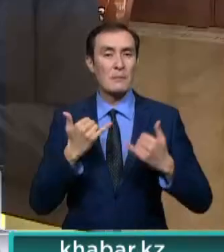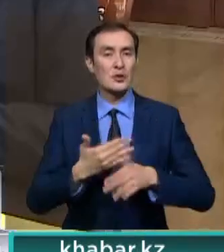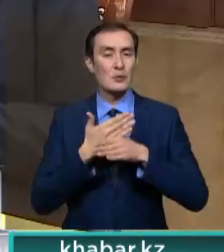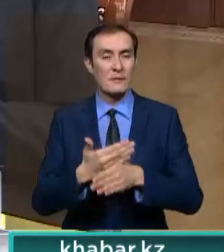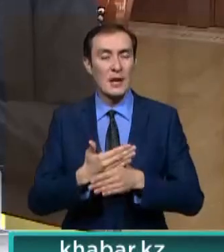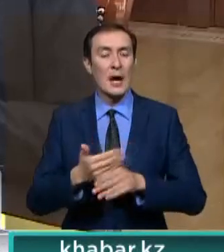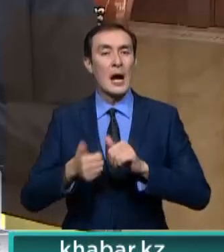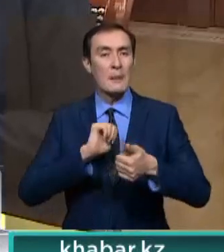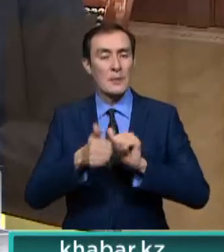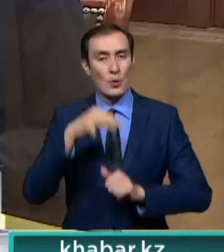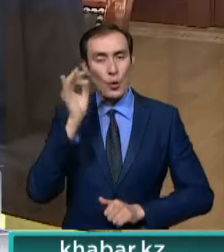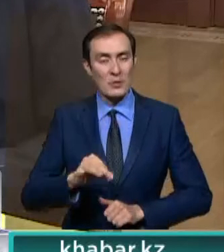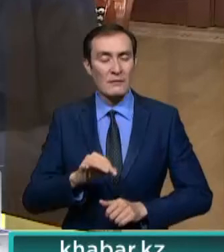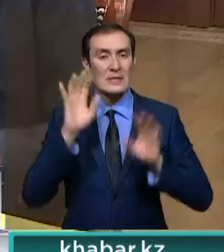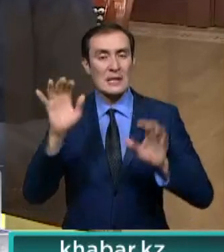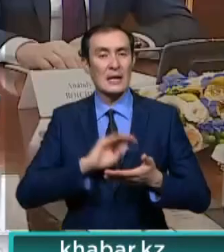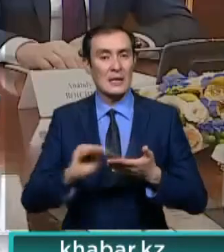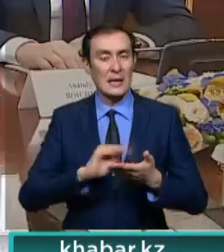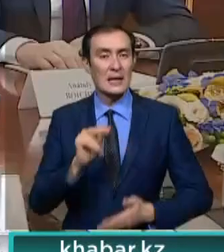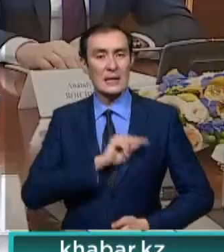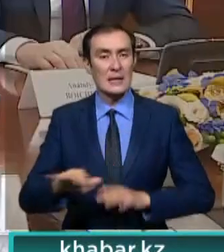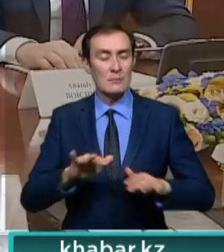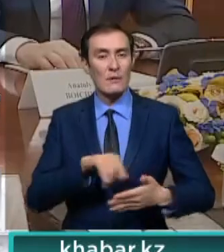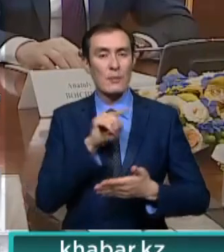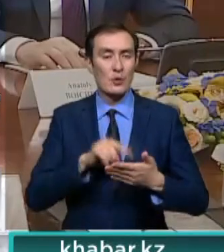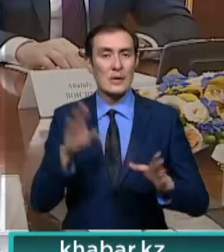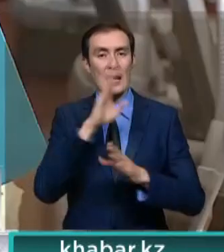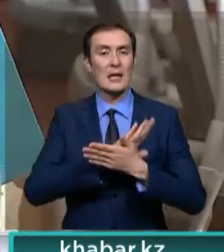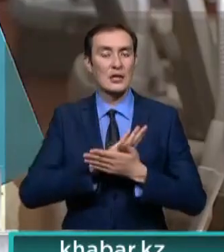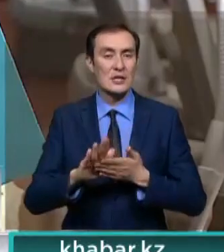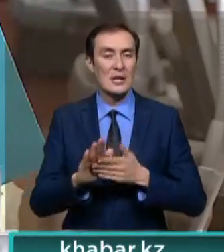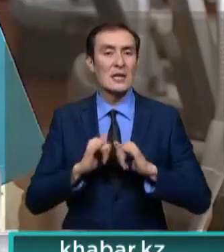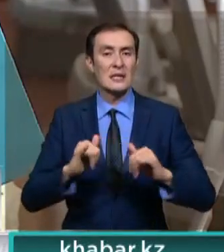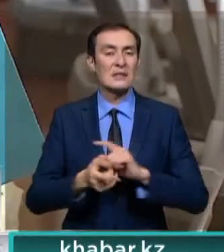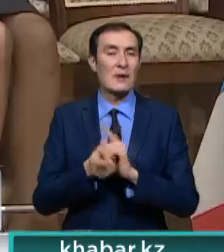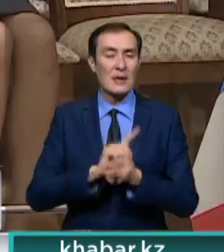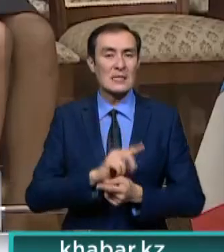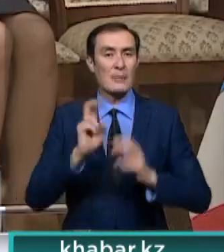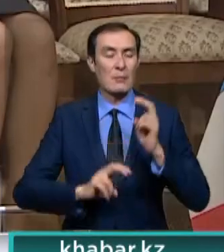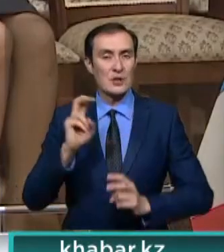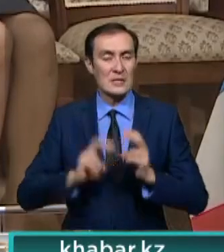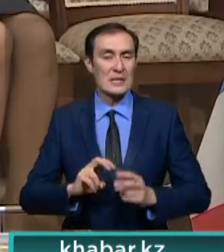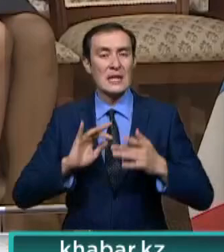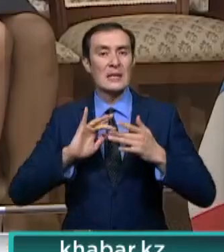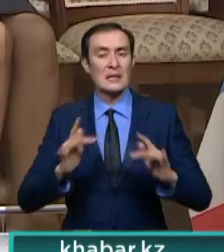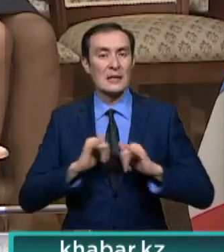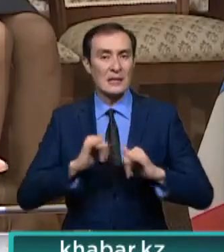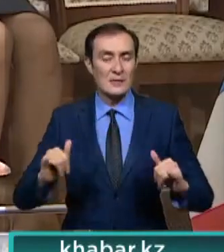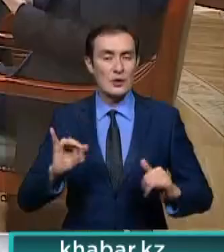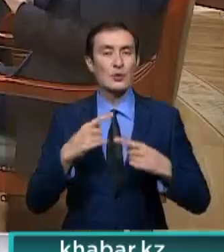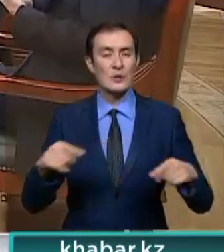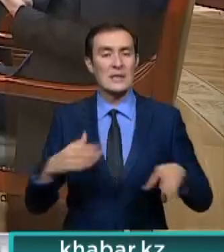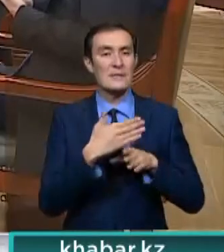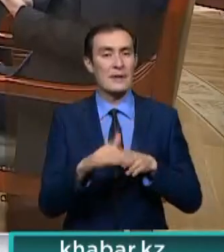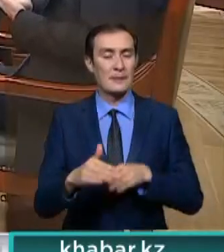обмену опытом законодательной деятельности, в том числе по вопросам экологической трансформации промышленности, цифровизации и